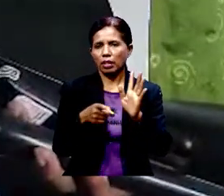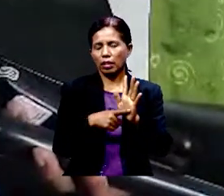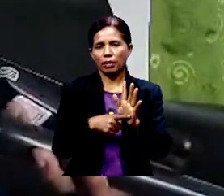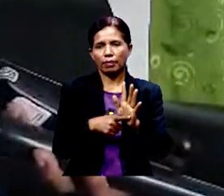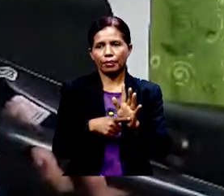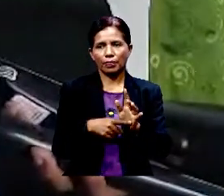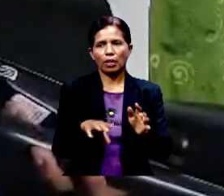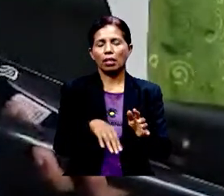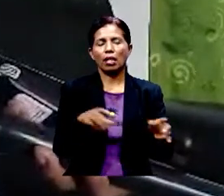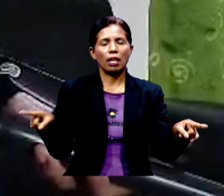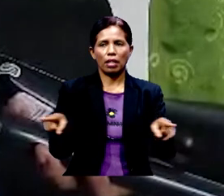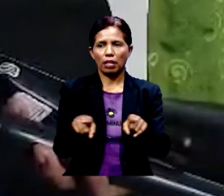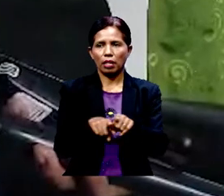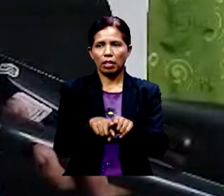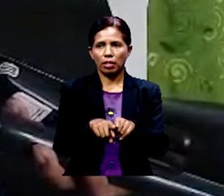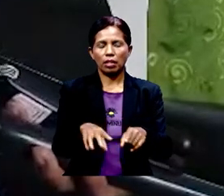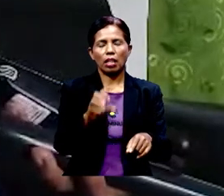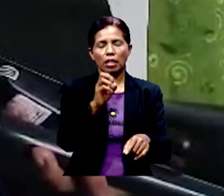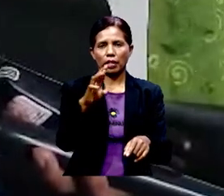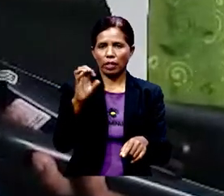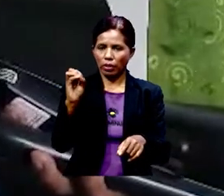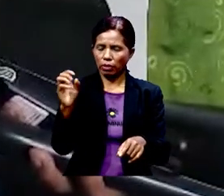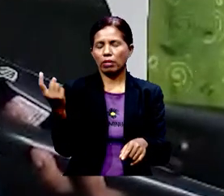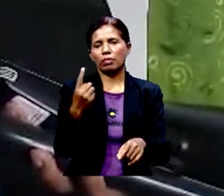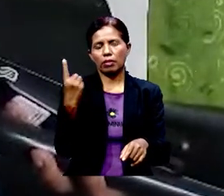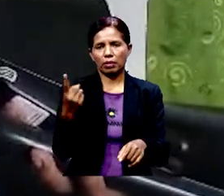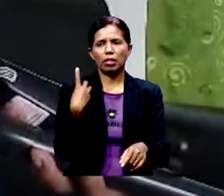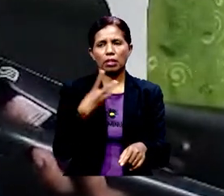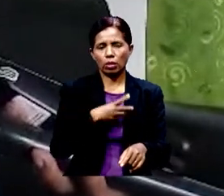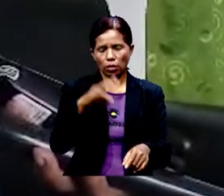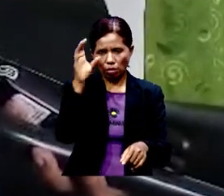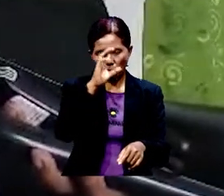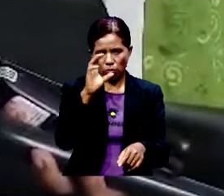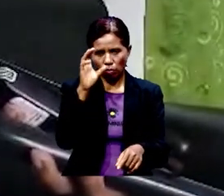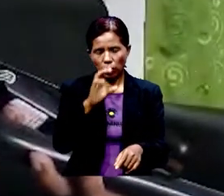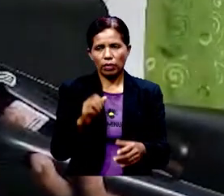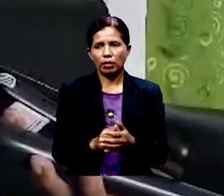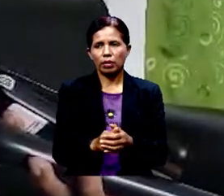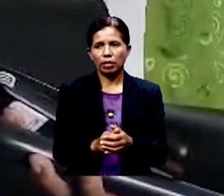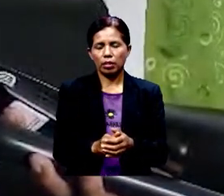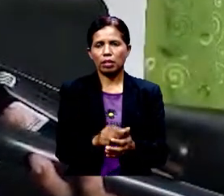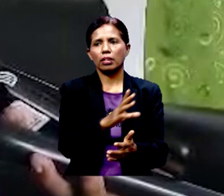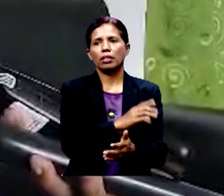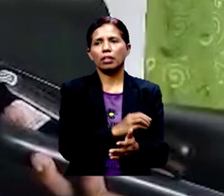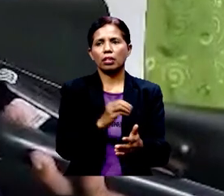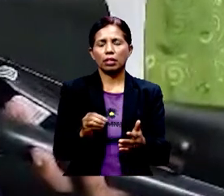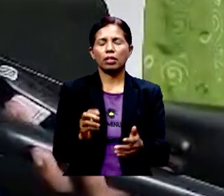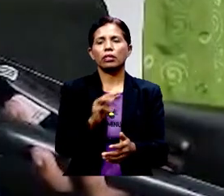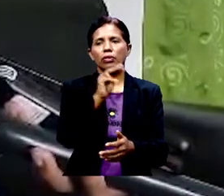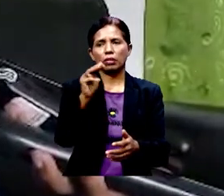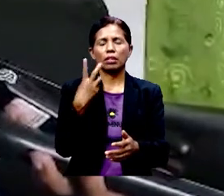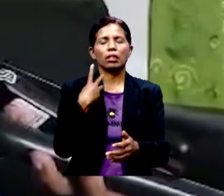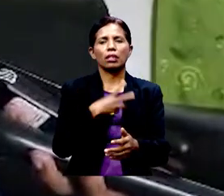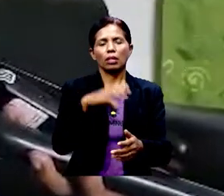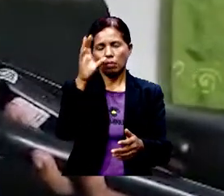nini mosumai makaya error hela nede. Nebe ita buka tok nini be reagente ne, ya segunda fera ita buka